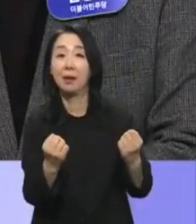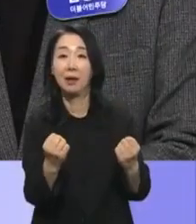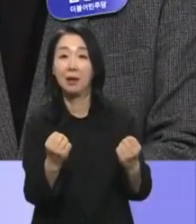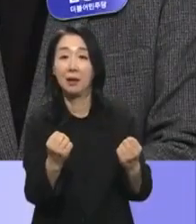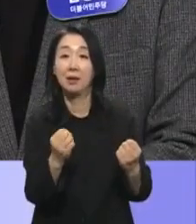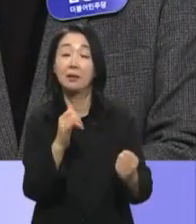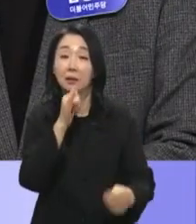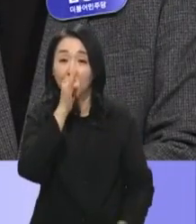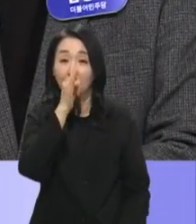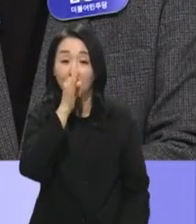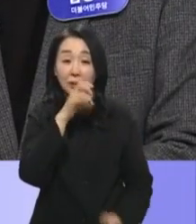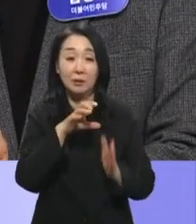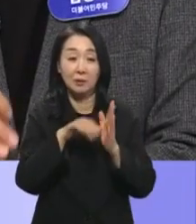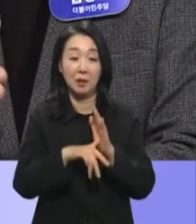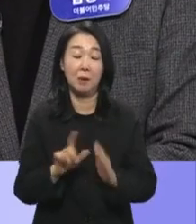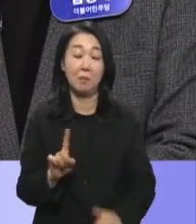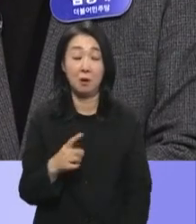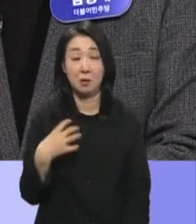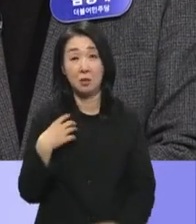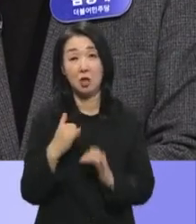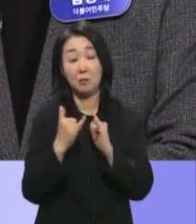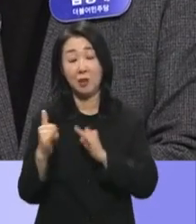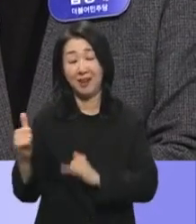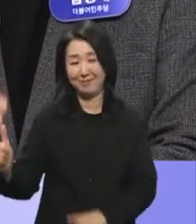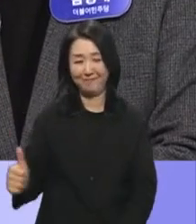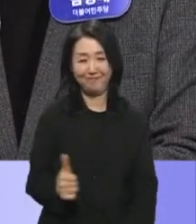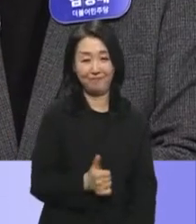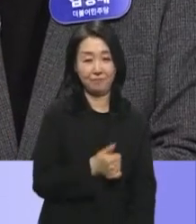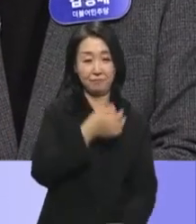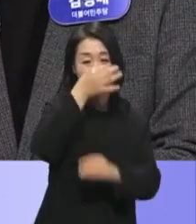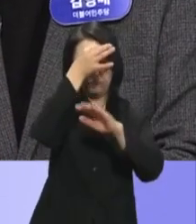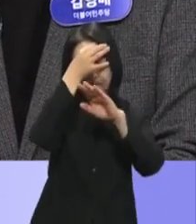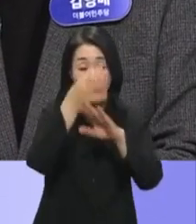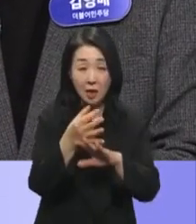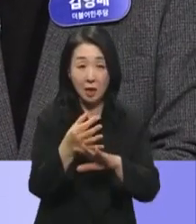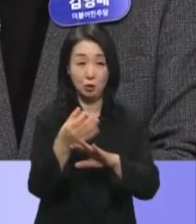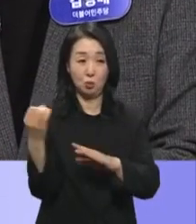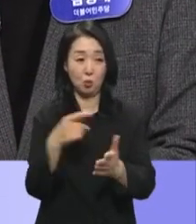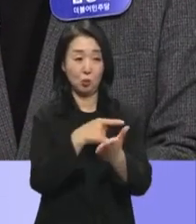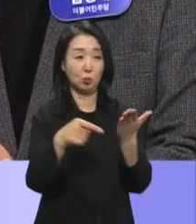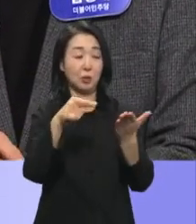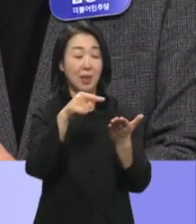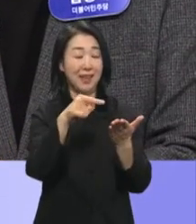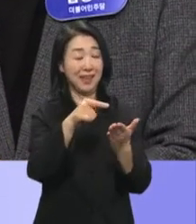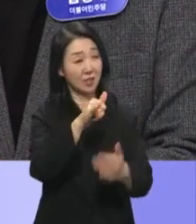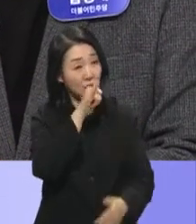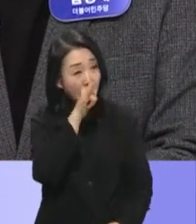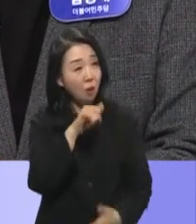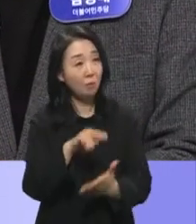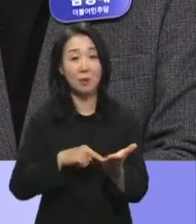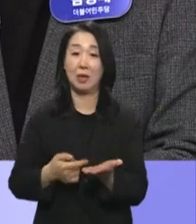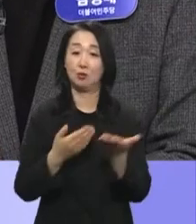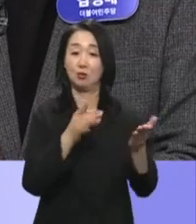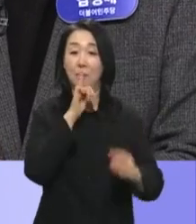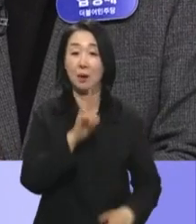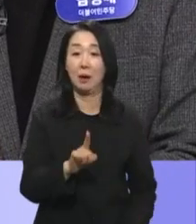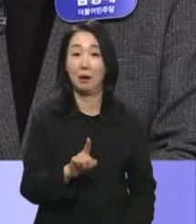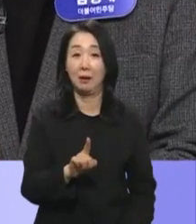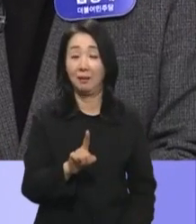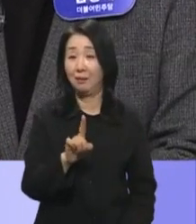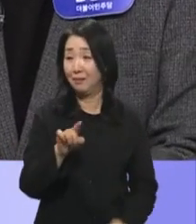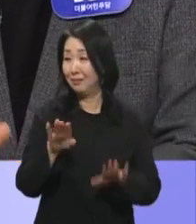경우에도 보면은 책임자가 사과를 하고 당연히 손해 배상을 책임지겠다 정 근데 심지어